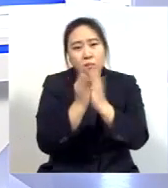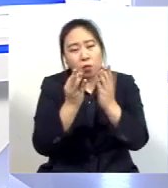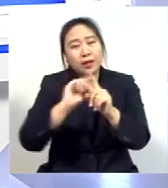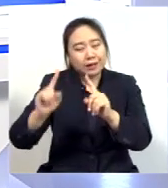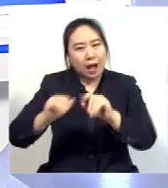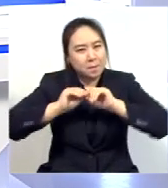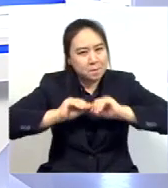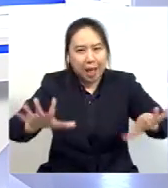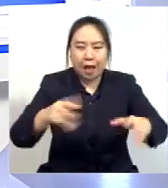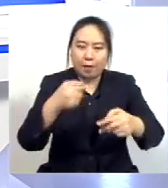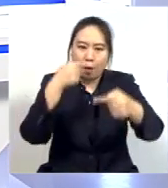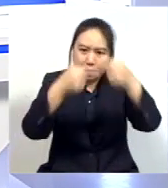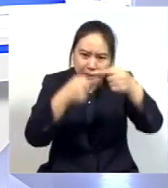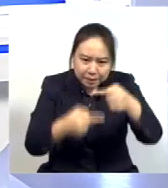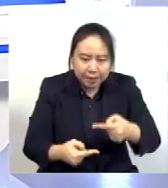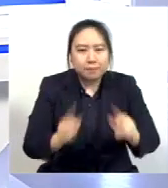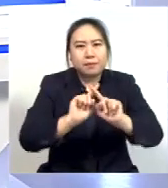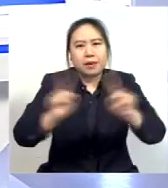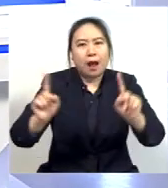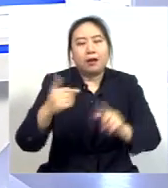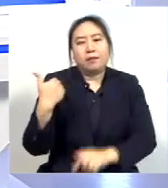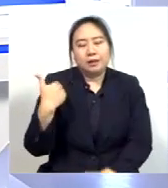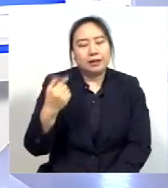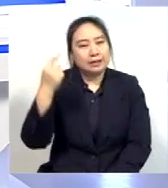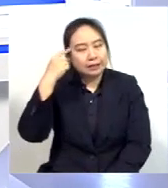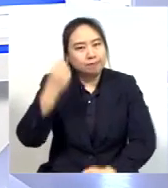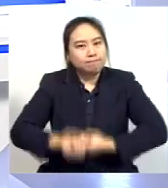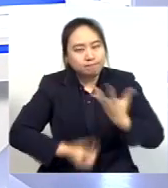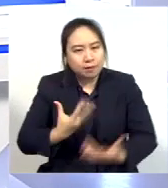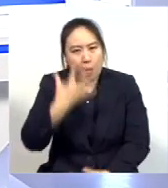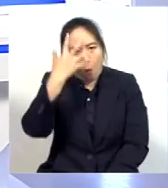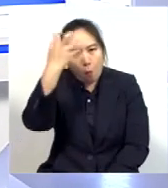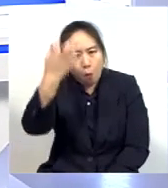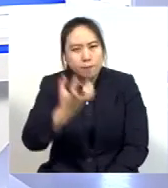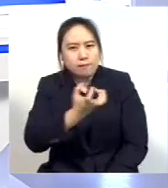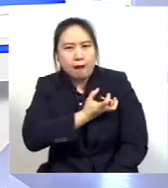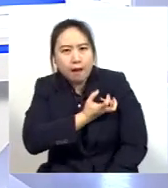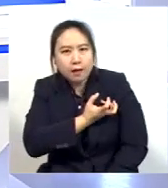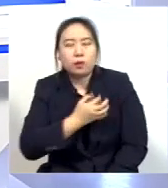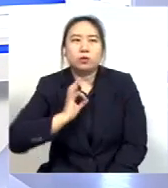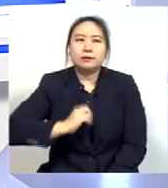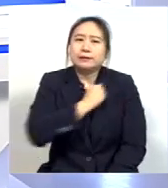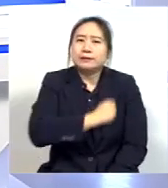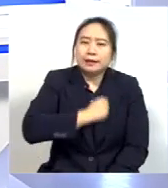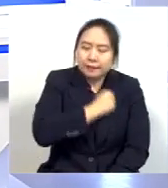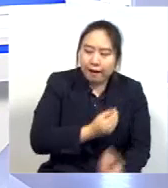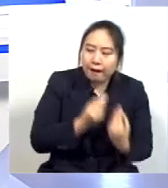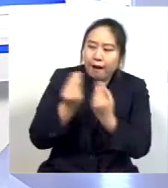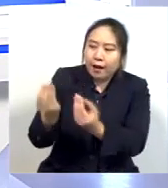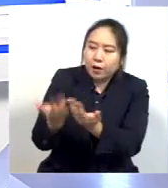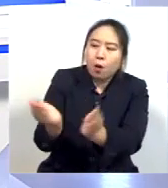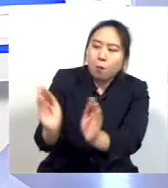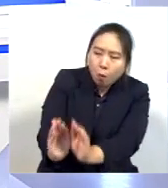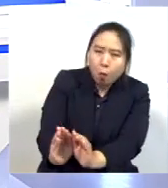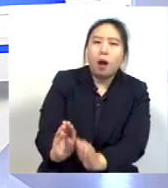แสดงความคิดเห็นอย่างหลากหลายแต่นอกจากการแสดงความคิดเห็นไม่ว่าจะเป็นความโกรธแค้นที่เกิดขึ้นความรู้สึกเสียใจกับครอบครัวผู้สูญเสีย